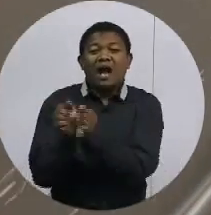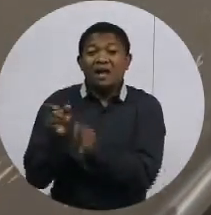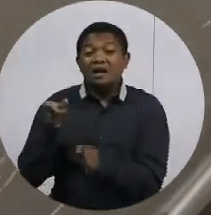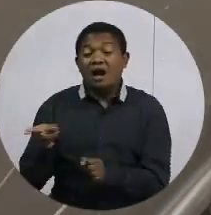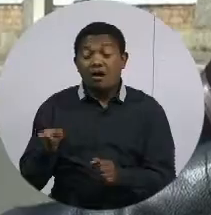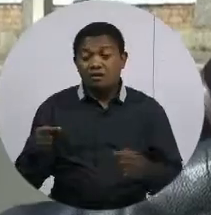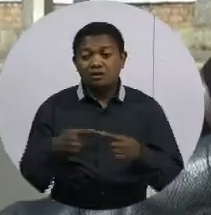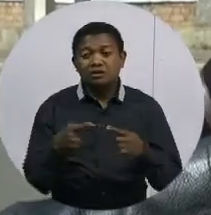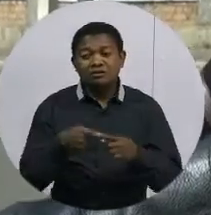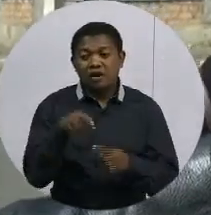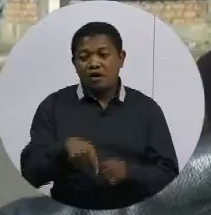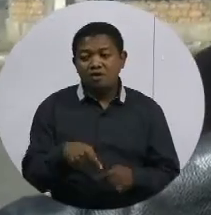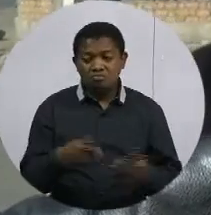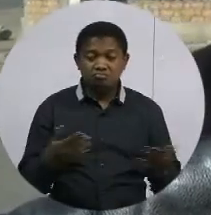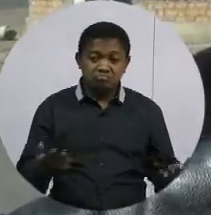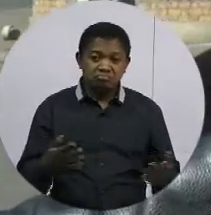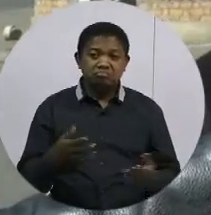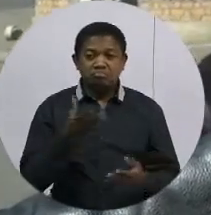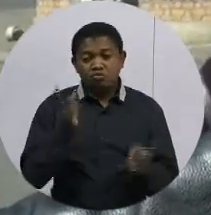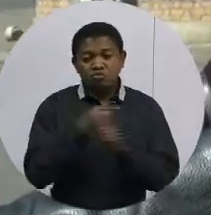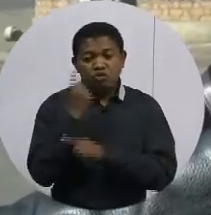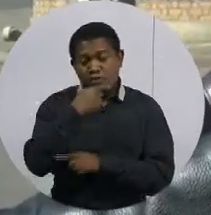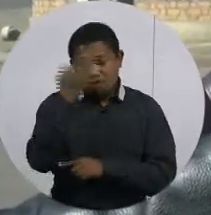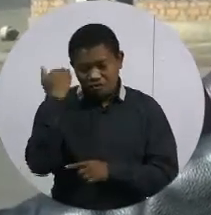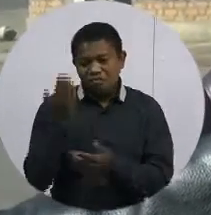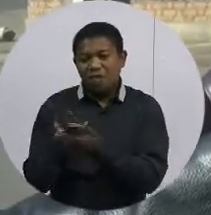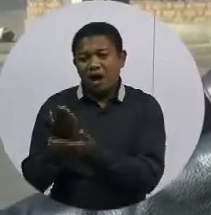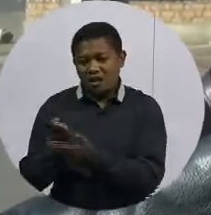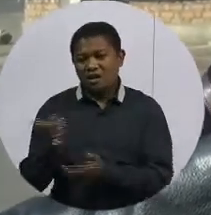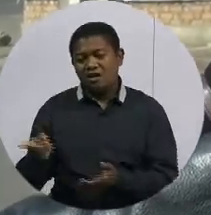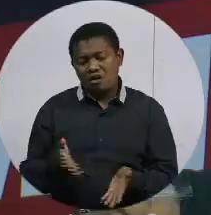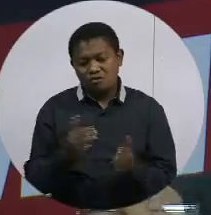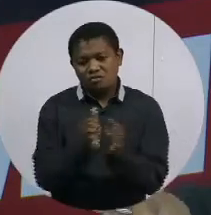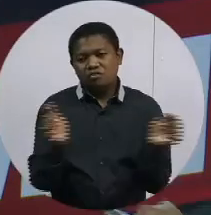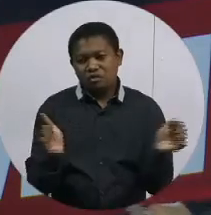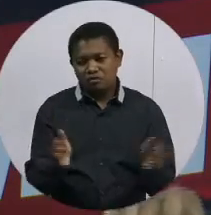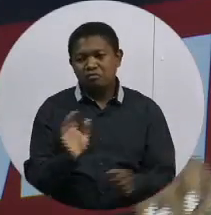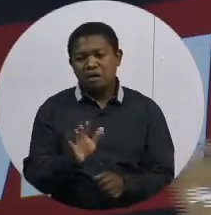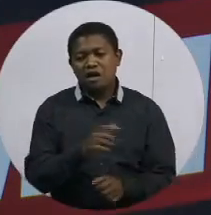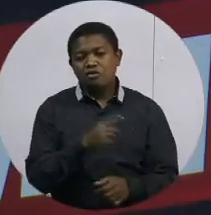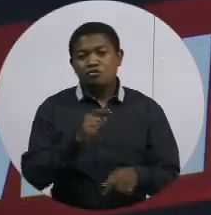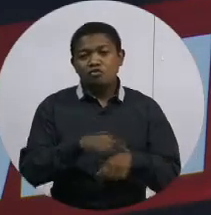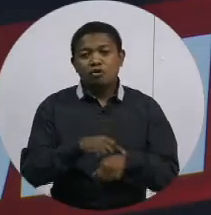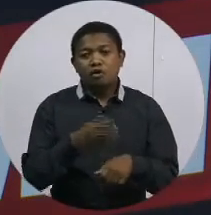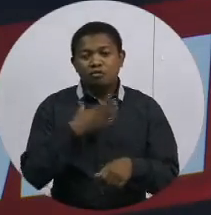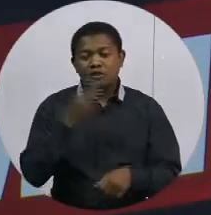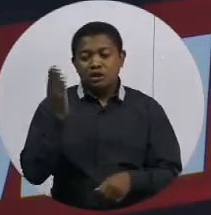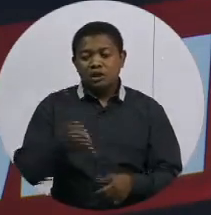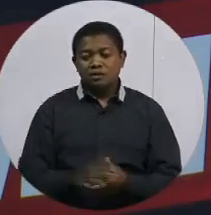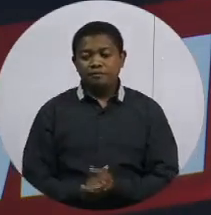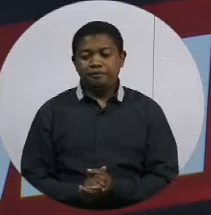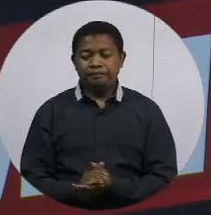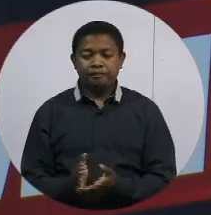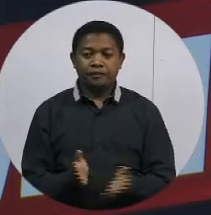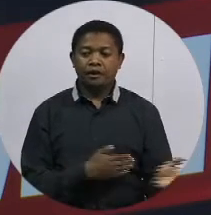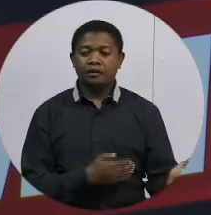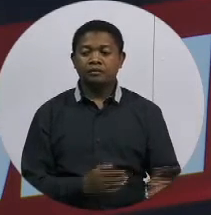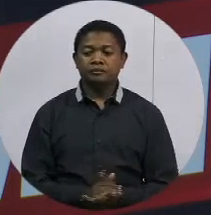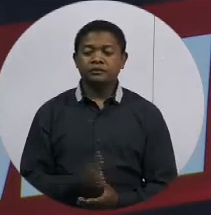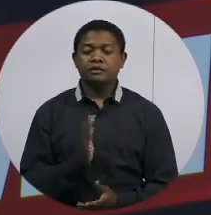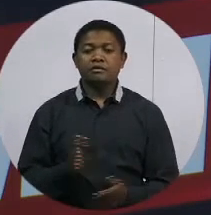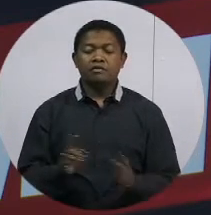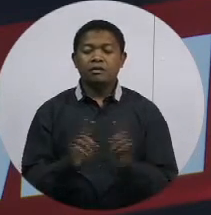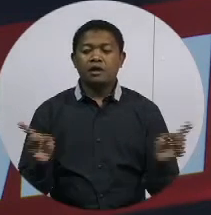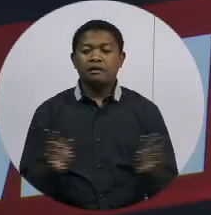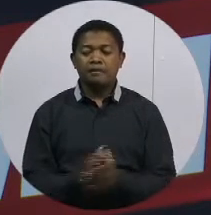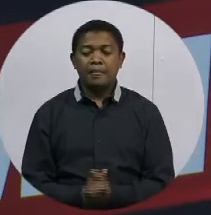izay notanana mponjavonjy maika miandry ny fitoam-pitsarana azy. Fa lafy mbavao hafa kosa indray manoloana ny fitarany an'ireo